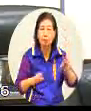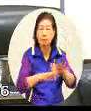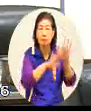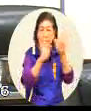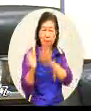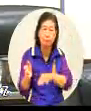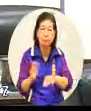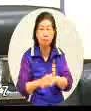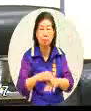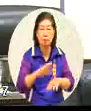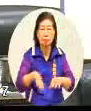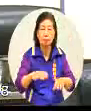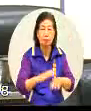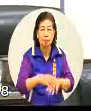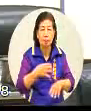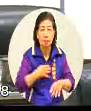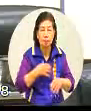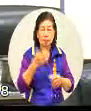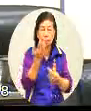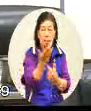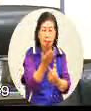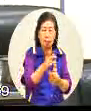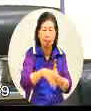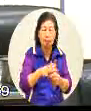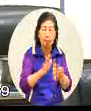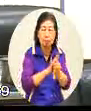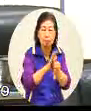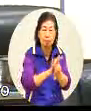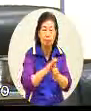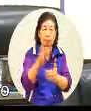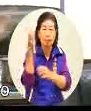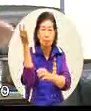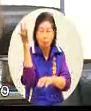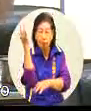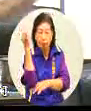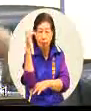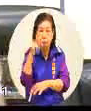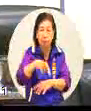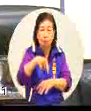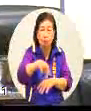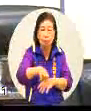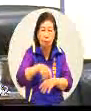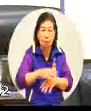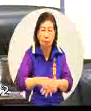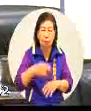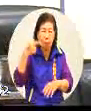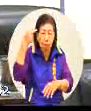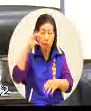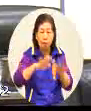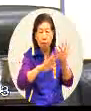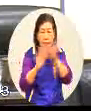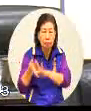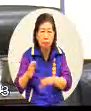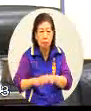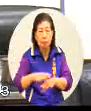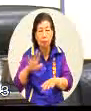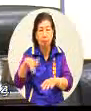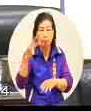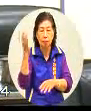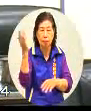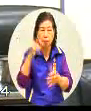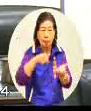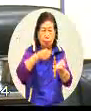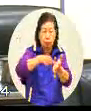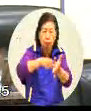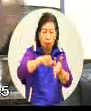仁的人，绝对凭借爱树联盟哦，对这种事我有感情啦。因为伫我阿仁生存一百冬啊嘛，我对